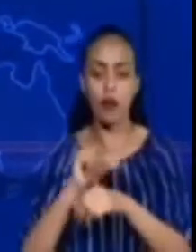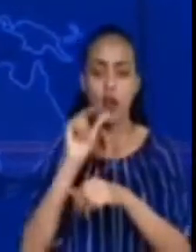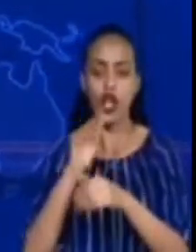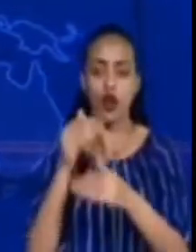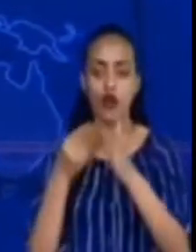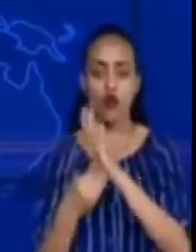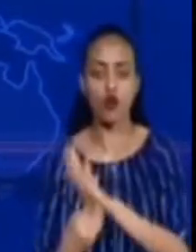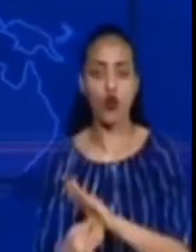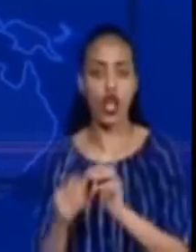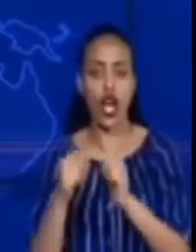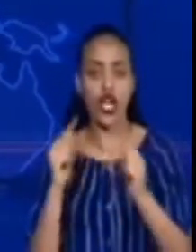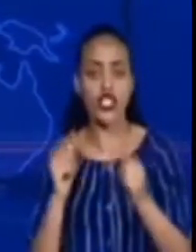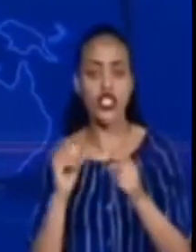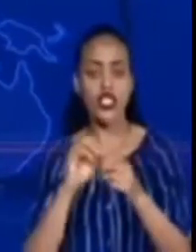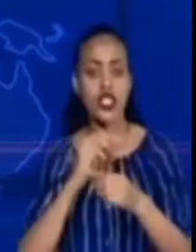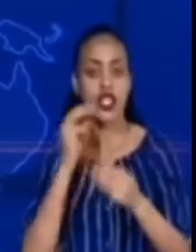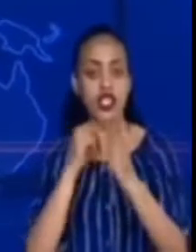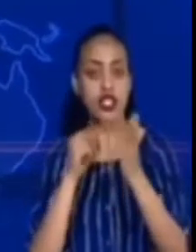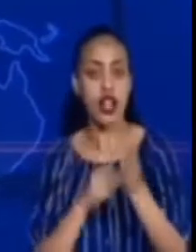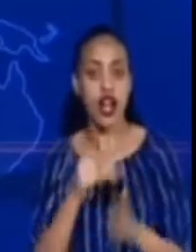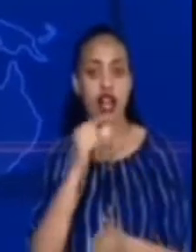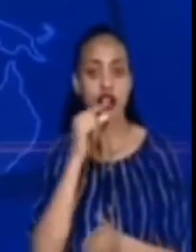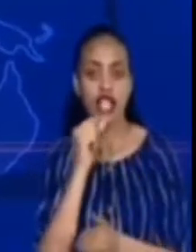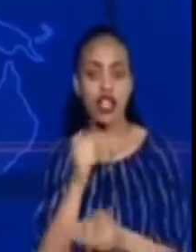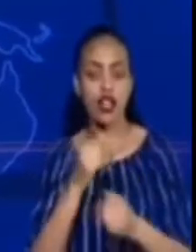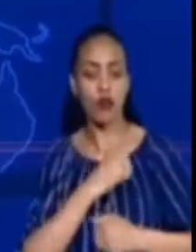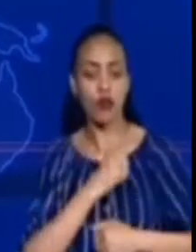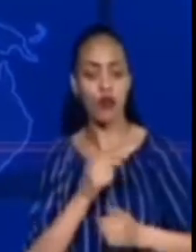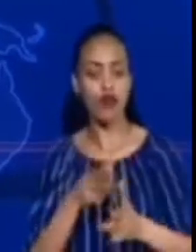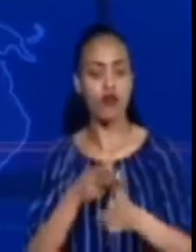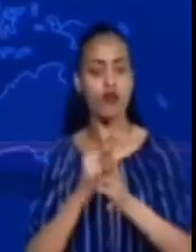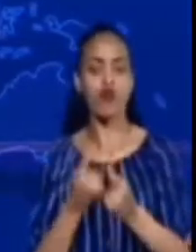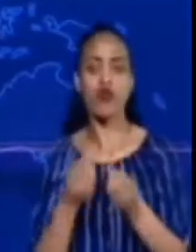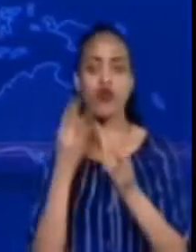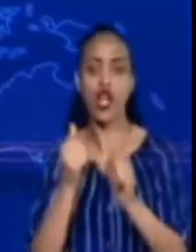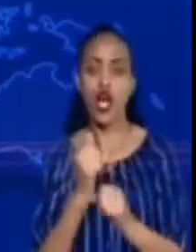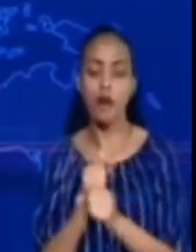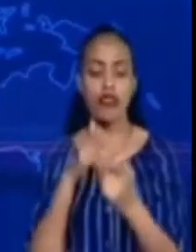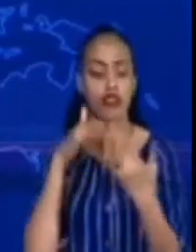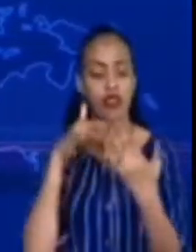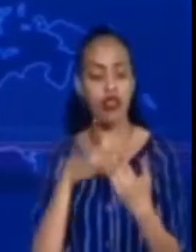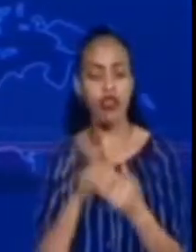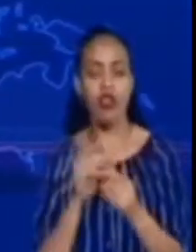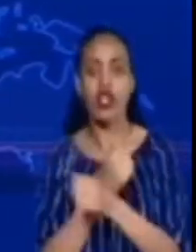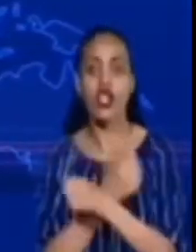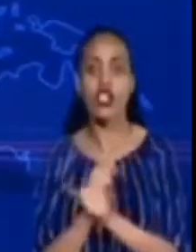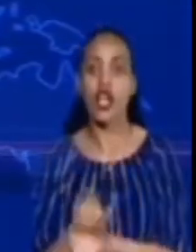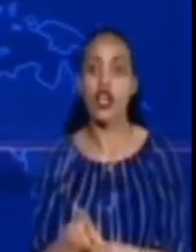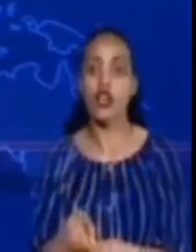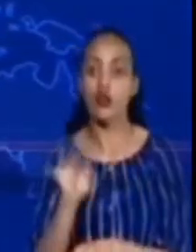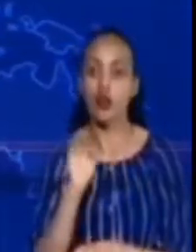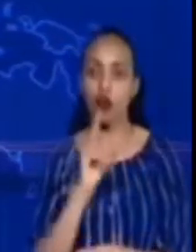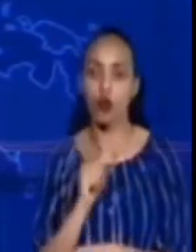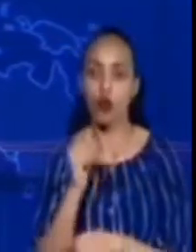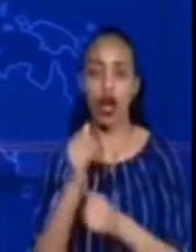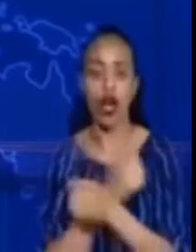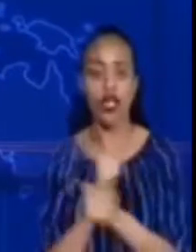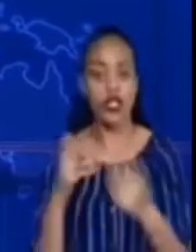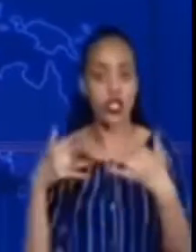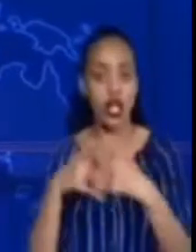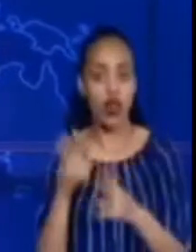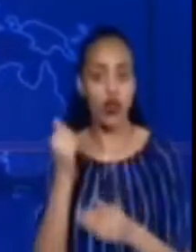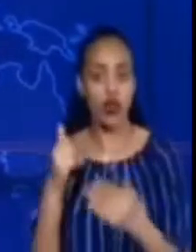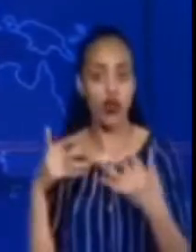አይናችን ቀኝጃችን እግራችን አፋችን ምላሳችን ስለ አጼዎቹ